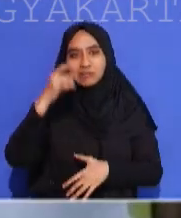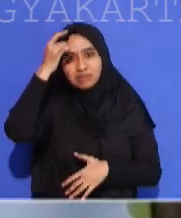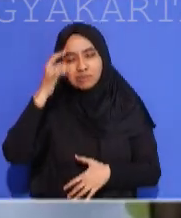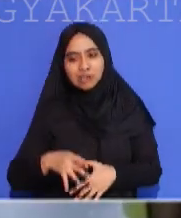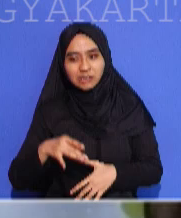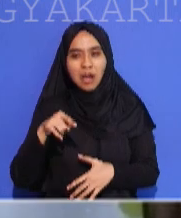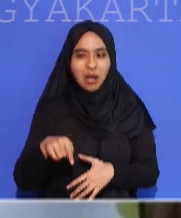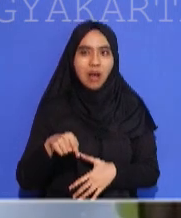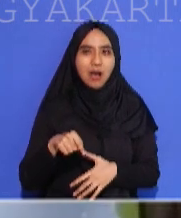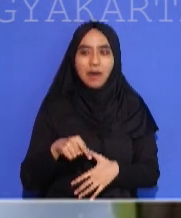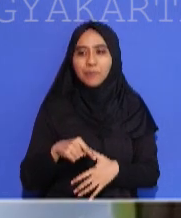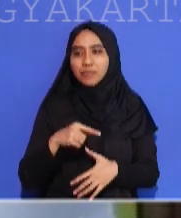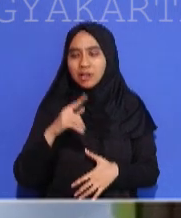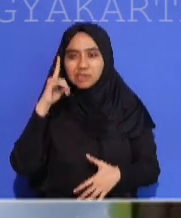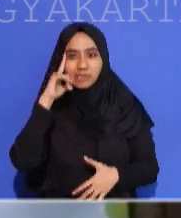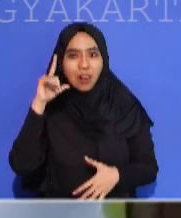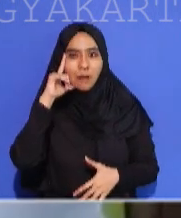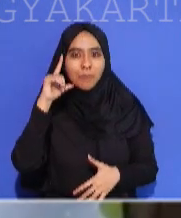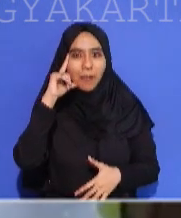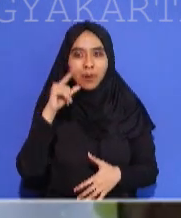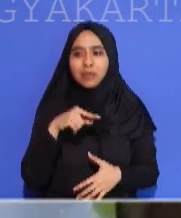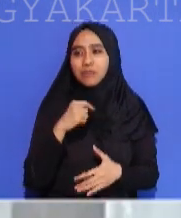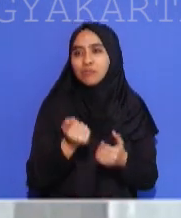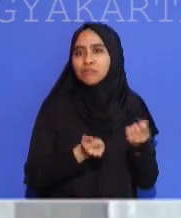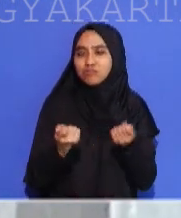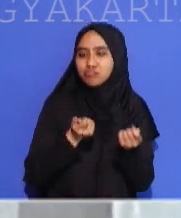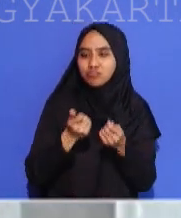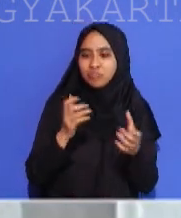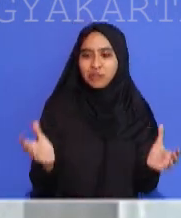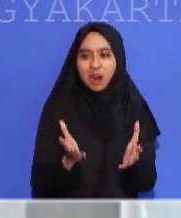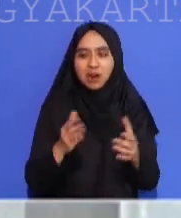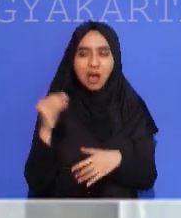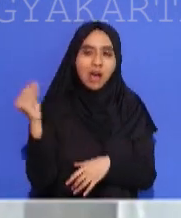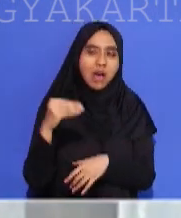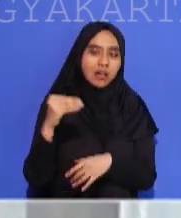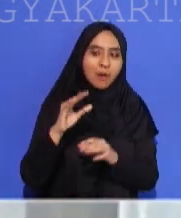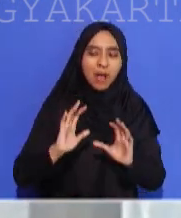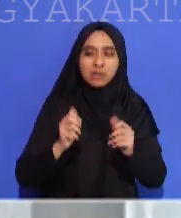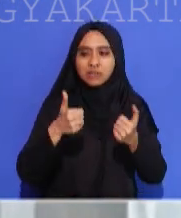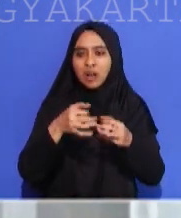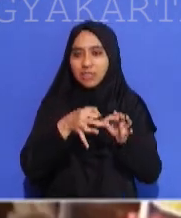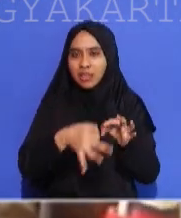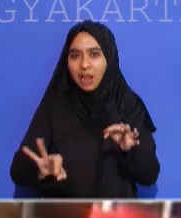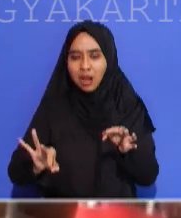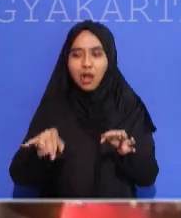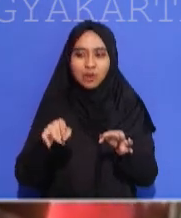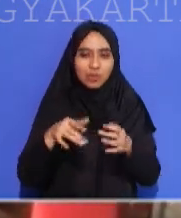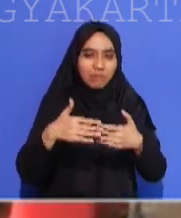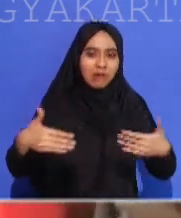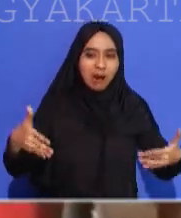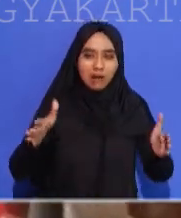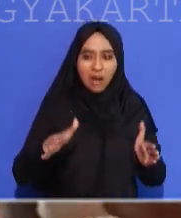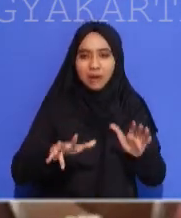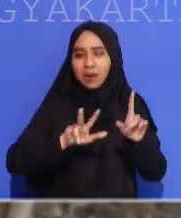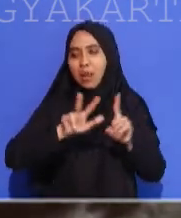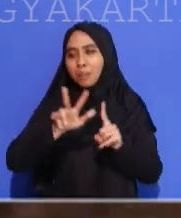caturharjo kapenewon Sleman Kabupaten Sleman mengelola sebuah peternakan ayam penghasil telur di kandang berukuran 8* 15 m